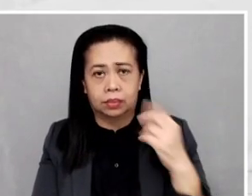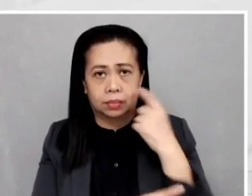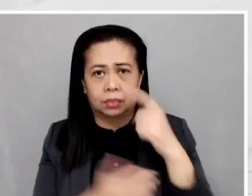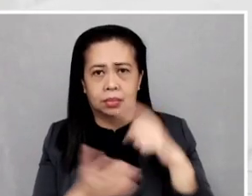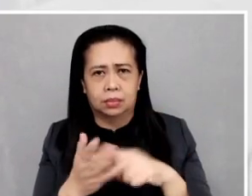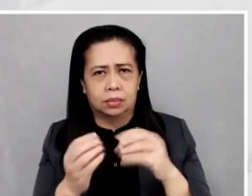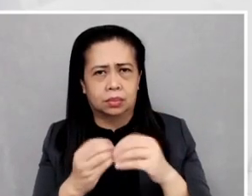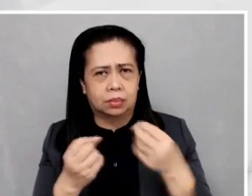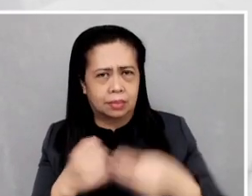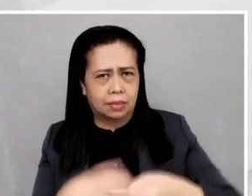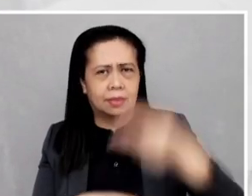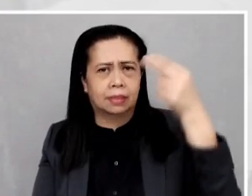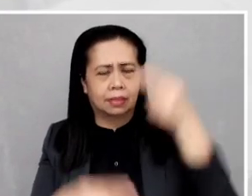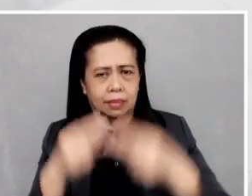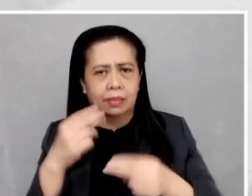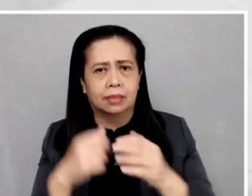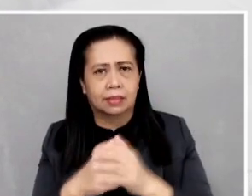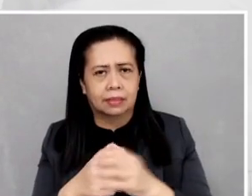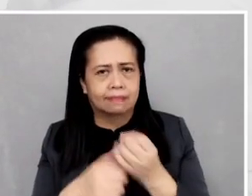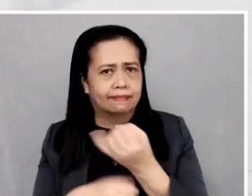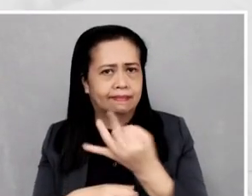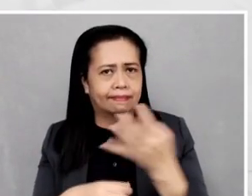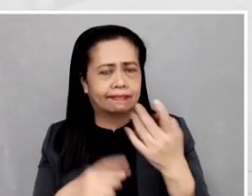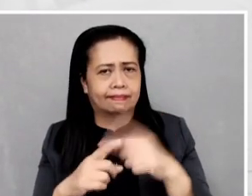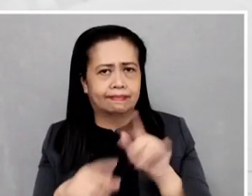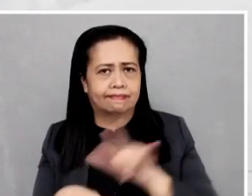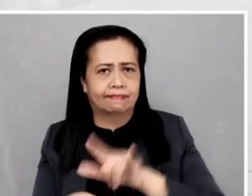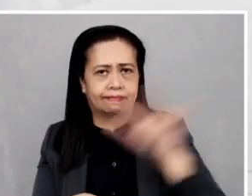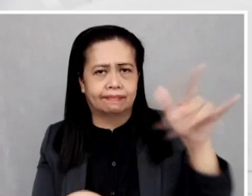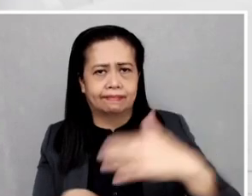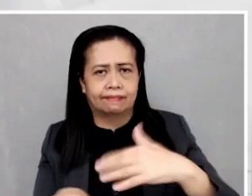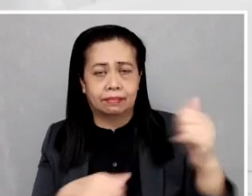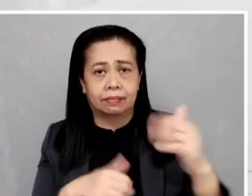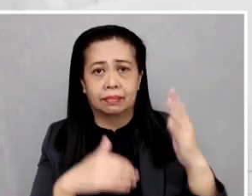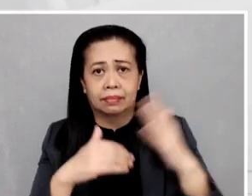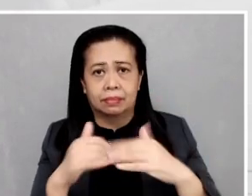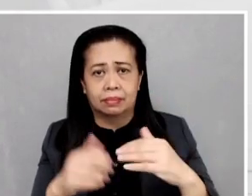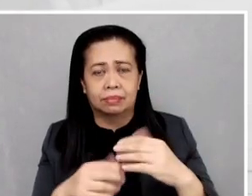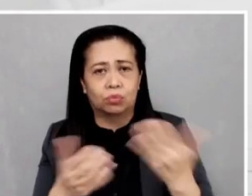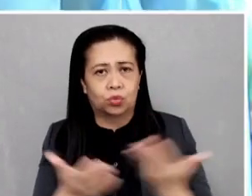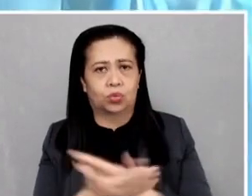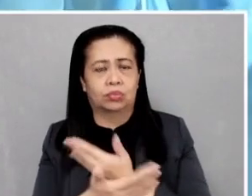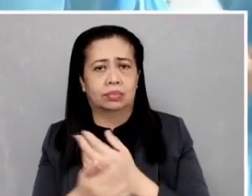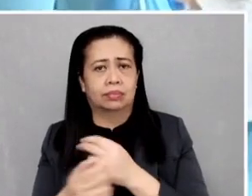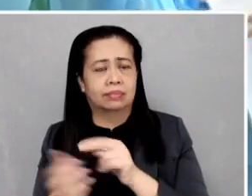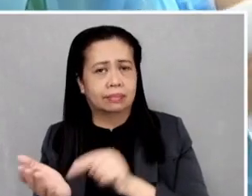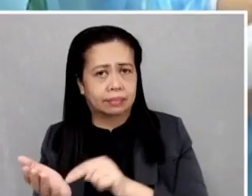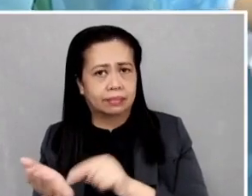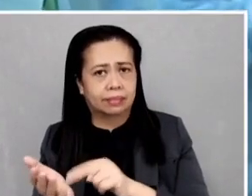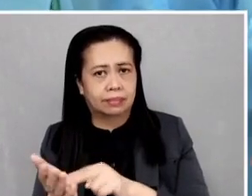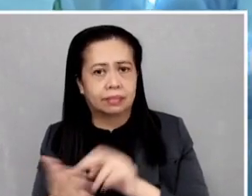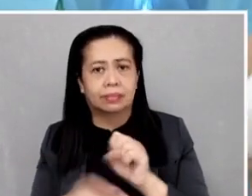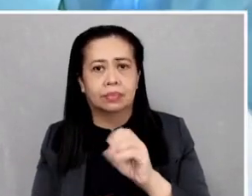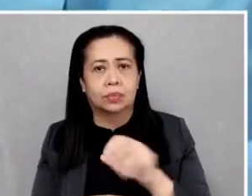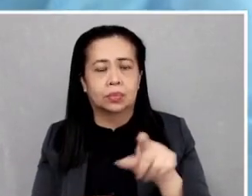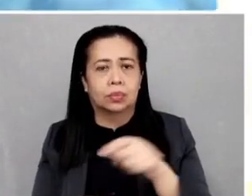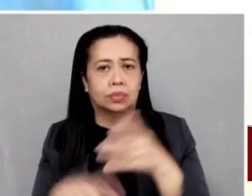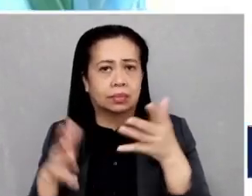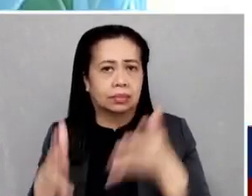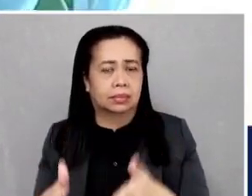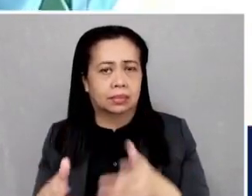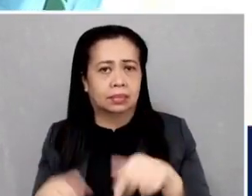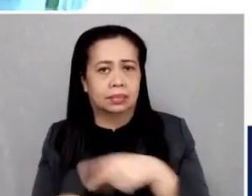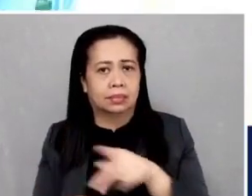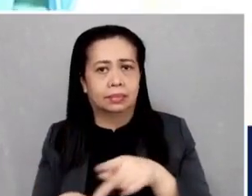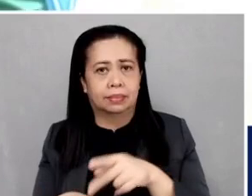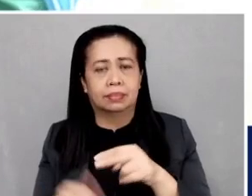mas mataas pa ang bilang ng mga umalis kaysa sa mga bagong nurse. Kaya naman ang mga naiiwan sa